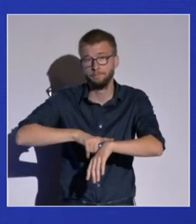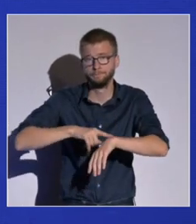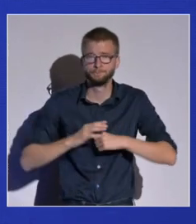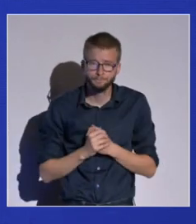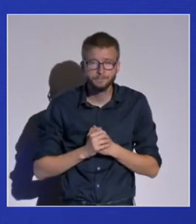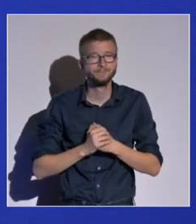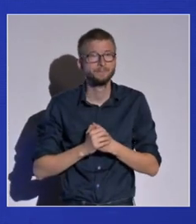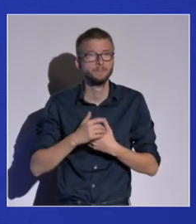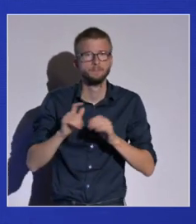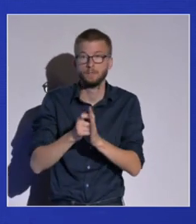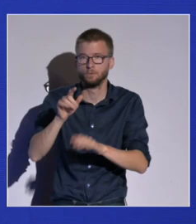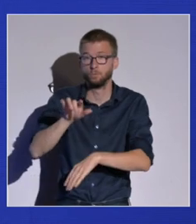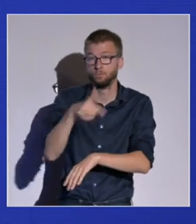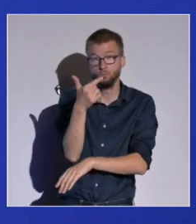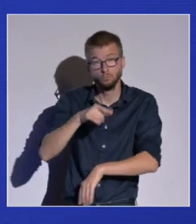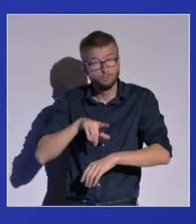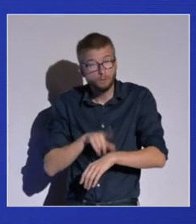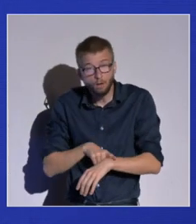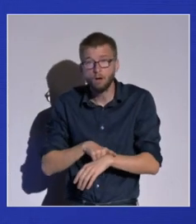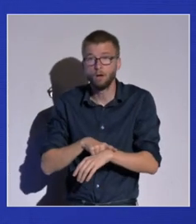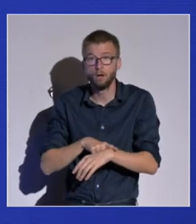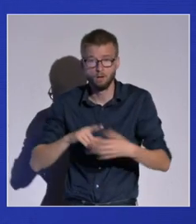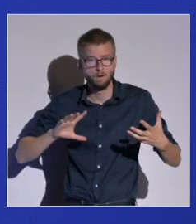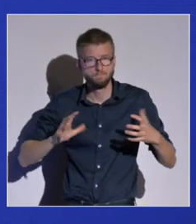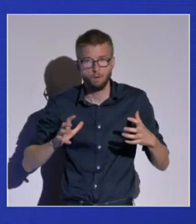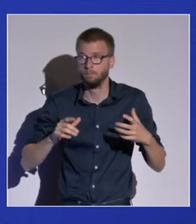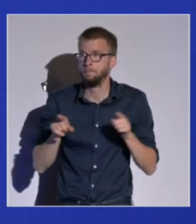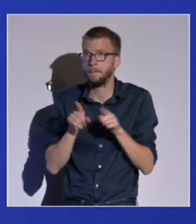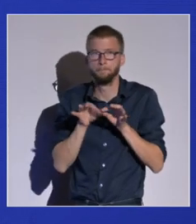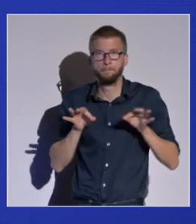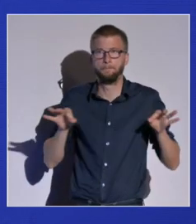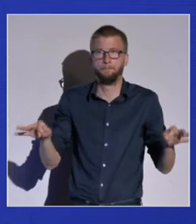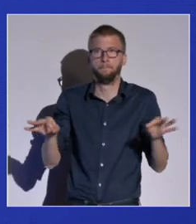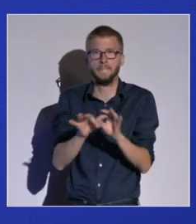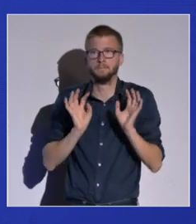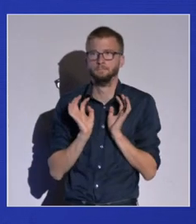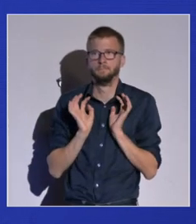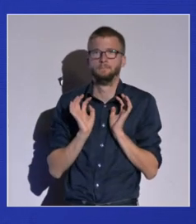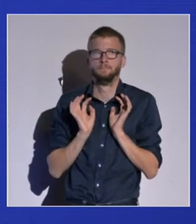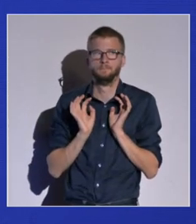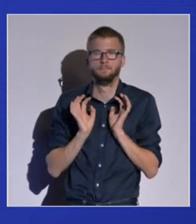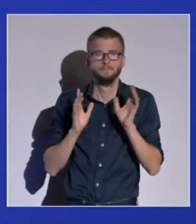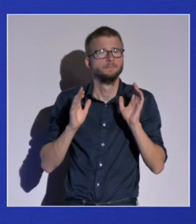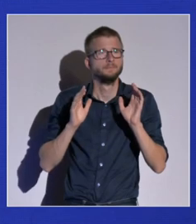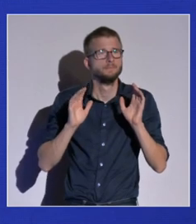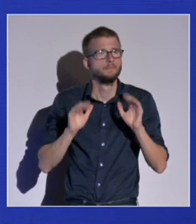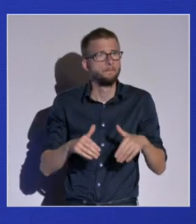Et quand vous êtes 12 heures bloqué dans la même pièce, quelle que soit